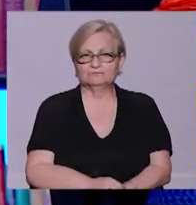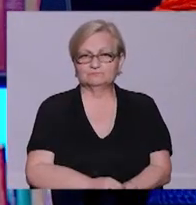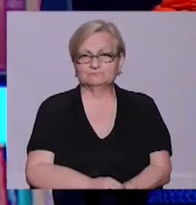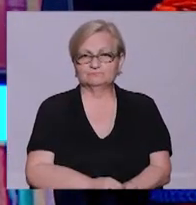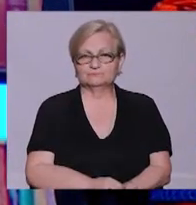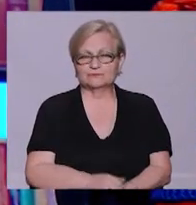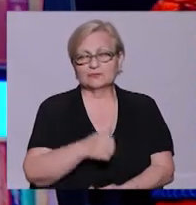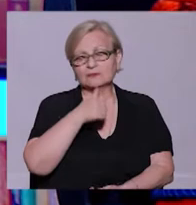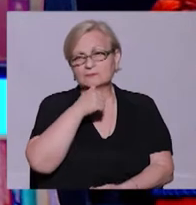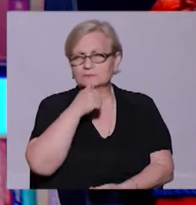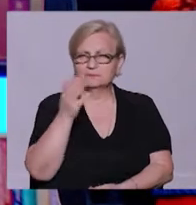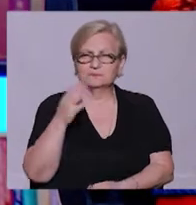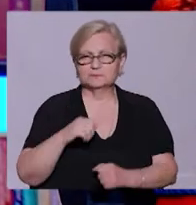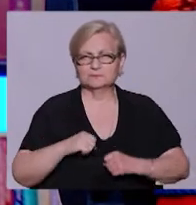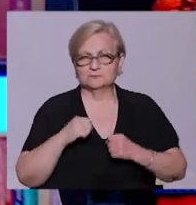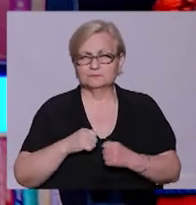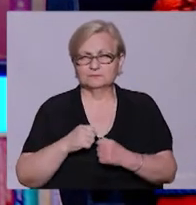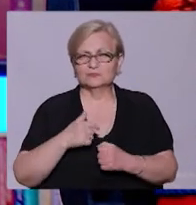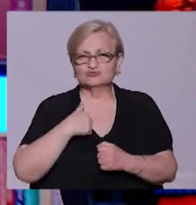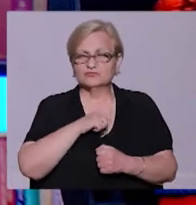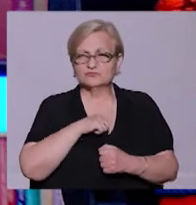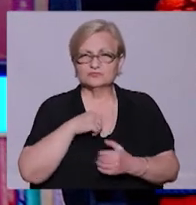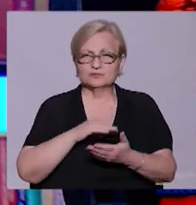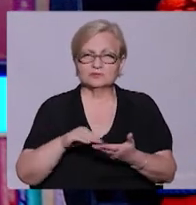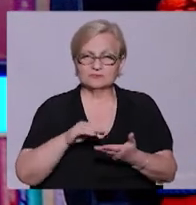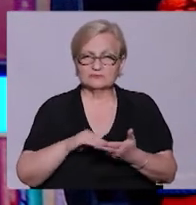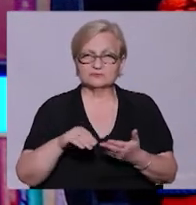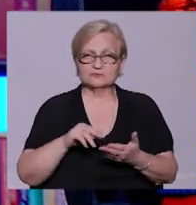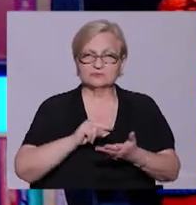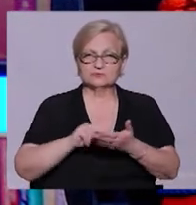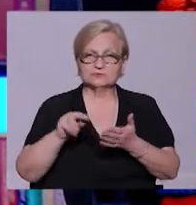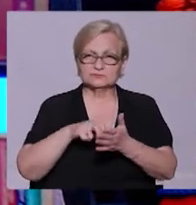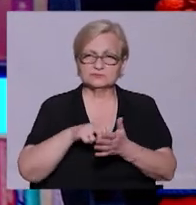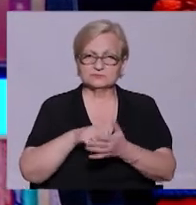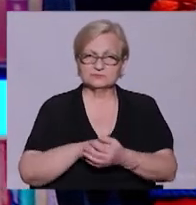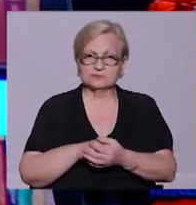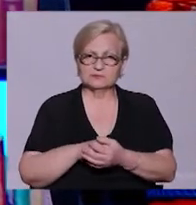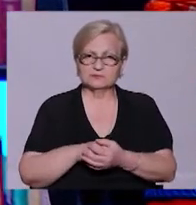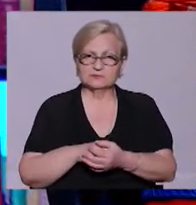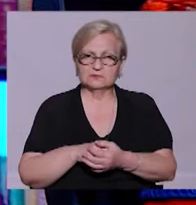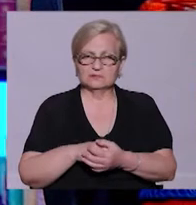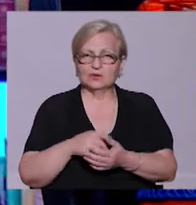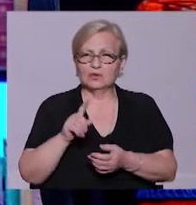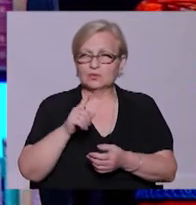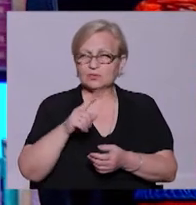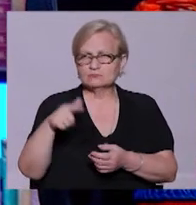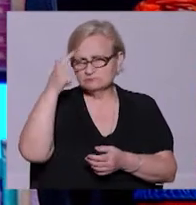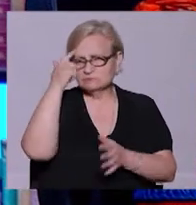მოდით, ვცადოთ ახლა ჩვენ დავწეროთ წერილი ისე, რომ გასაგები